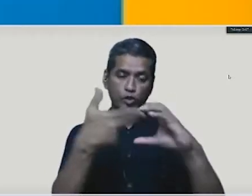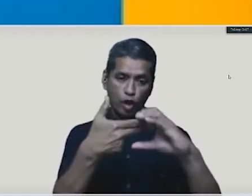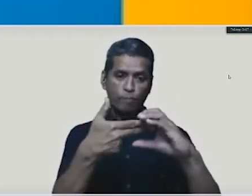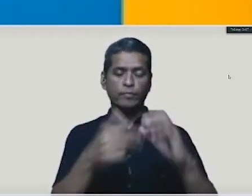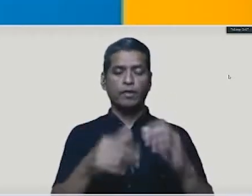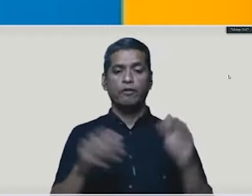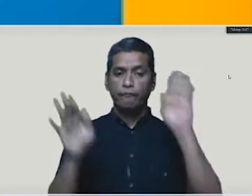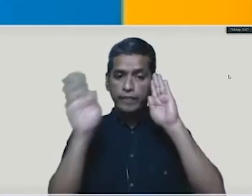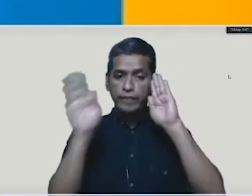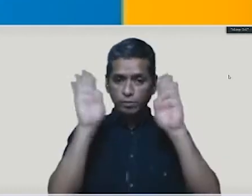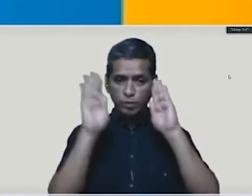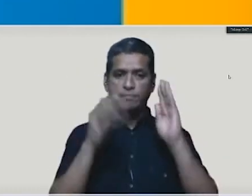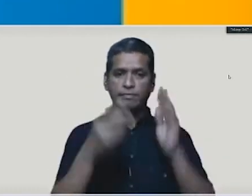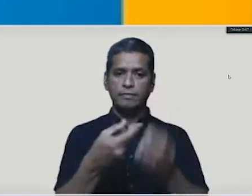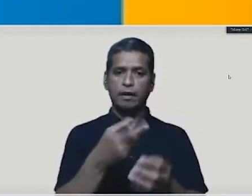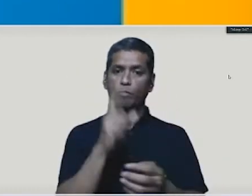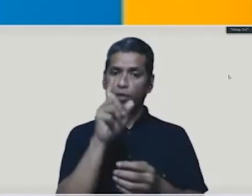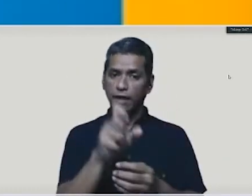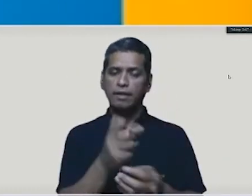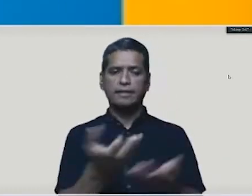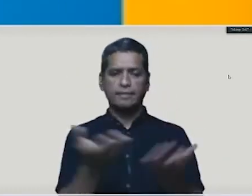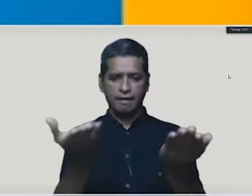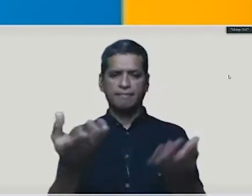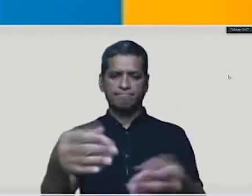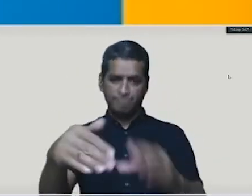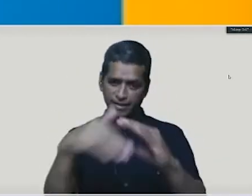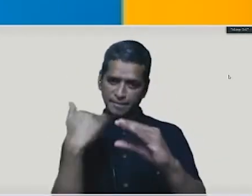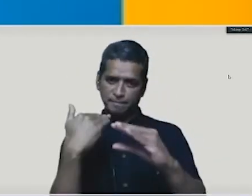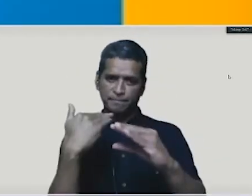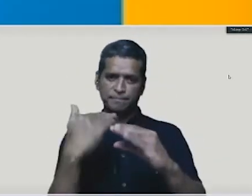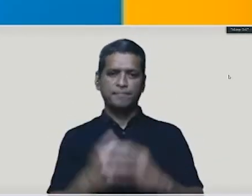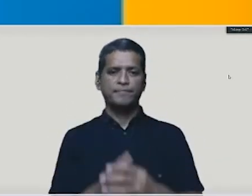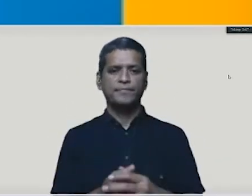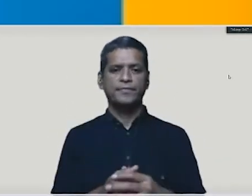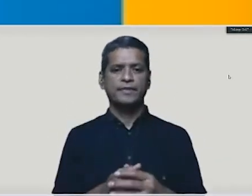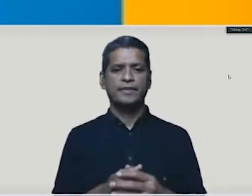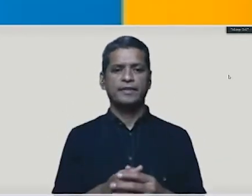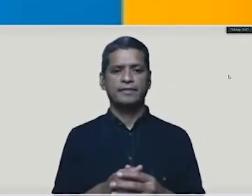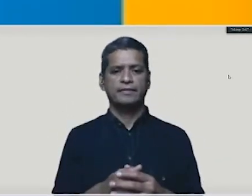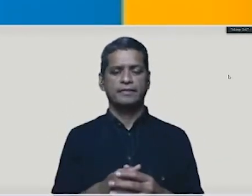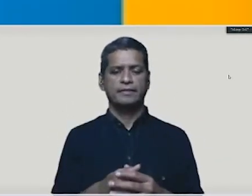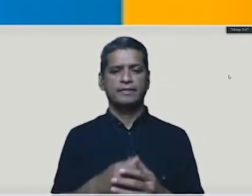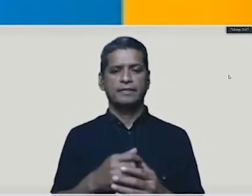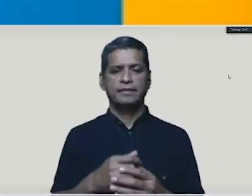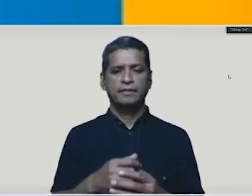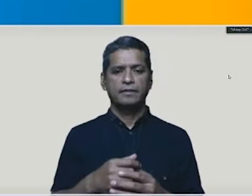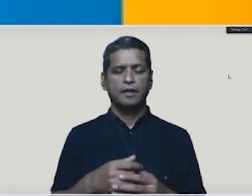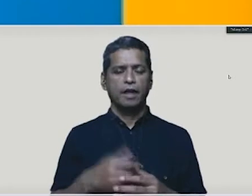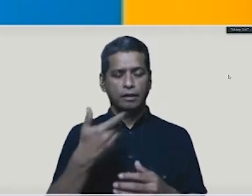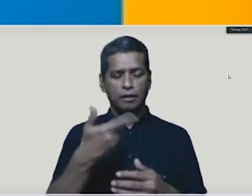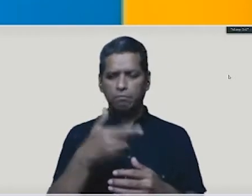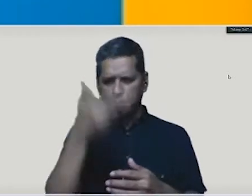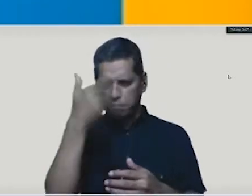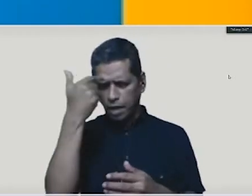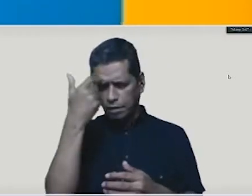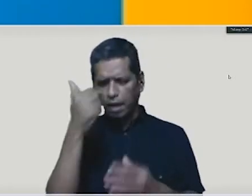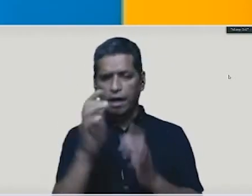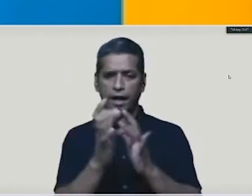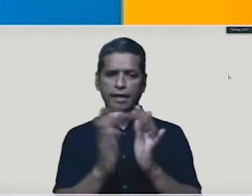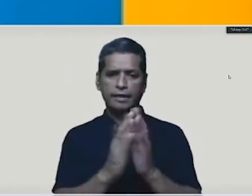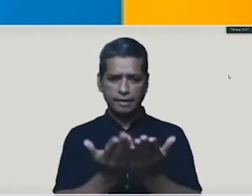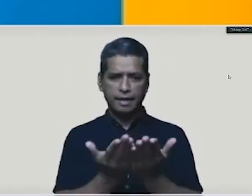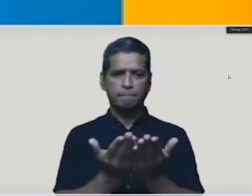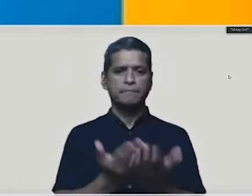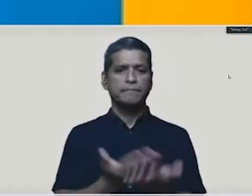Bahkan bukan hanya itu saja bilamana saudara-saudara rindu untuk didoakan dan juga belajar Alkitab lebih lanjut silahkan